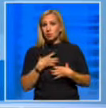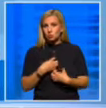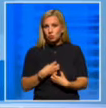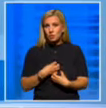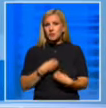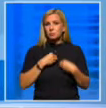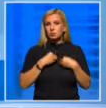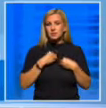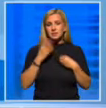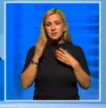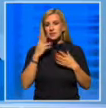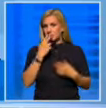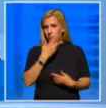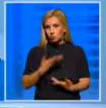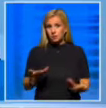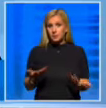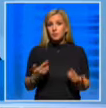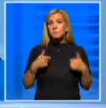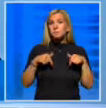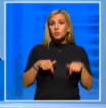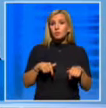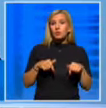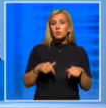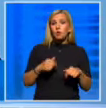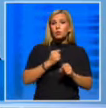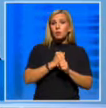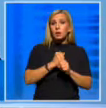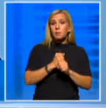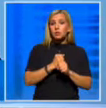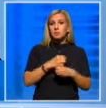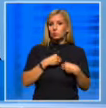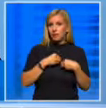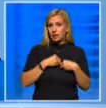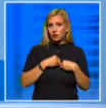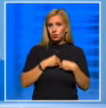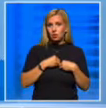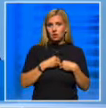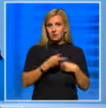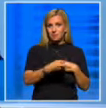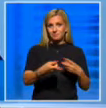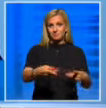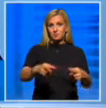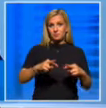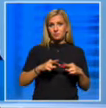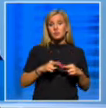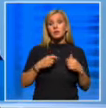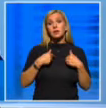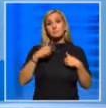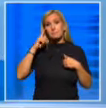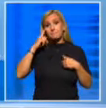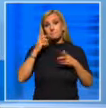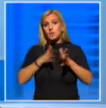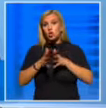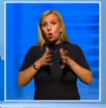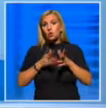се заблудени. Това, което, за което работим, е това доверие да бъде върнато. И аз смятам, че хората ще го разберат.